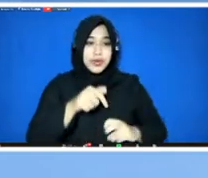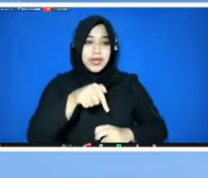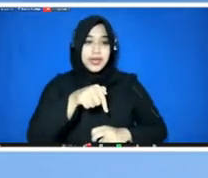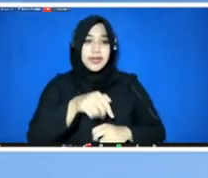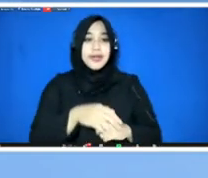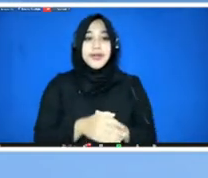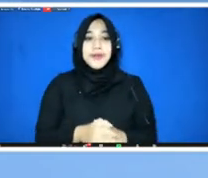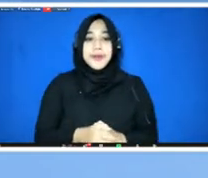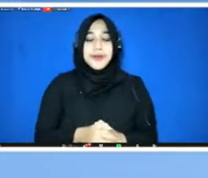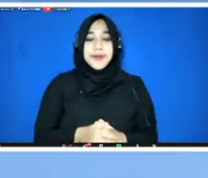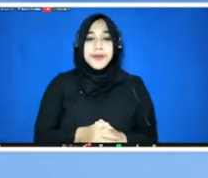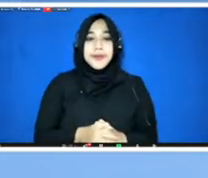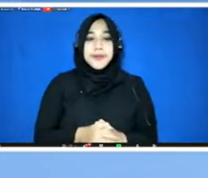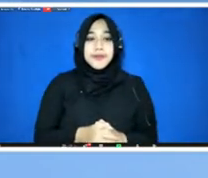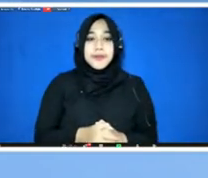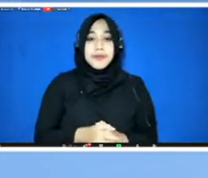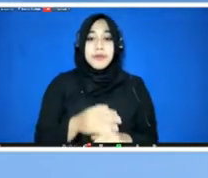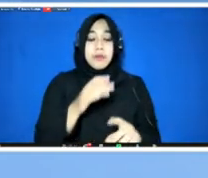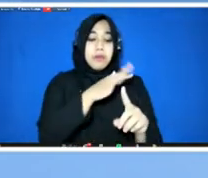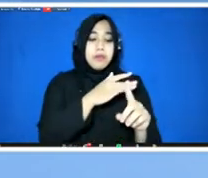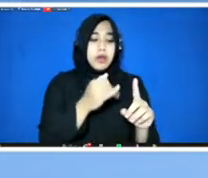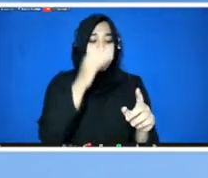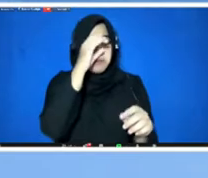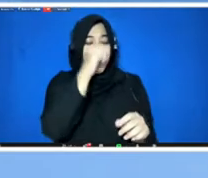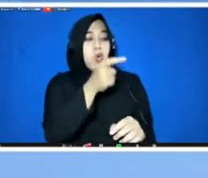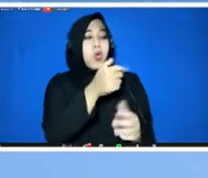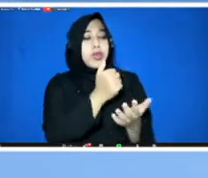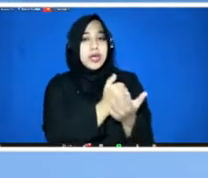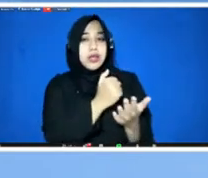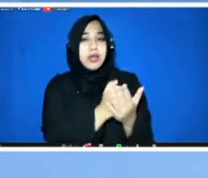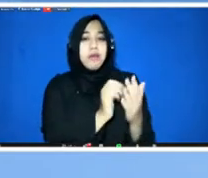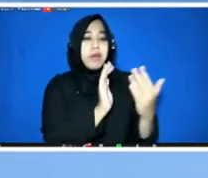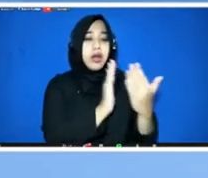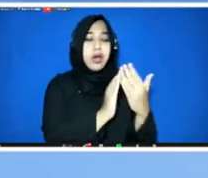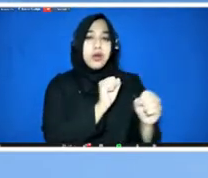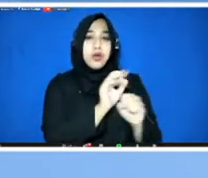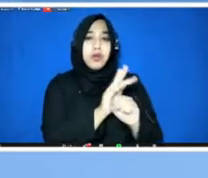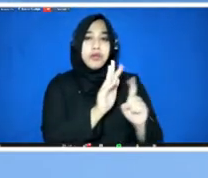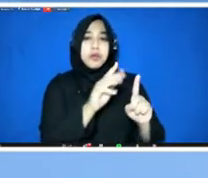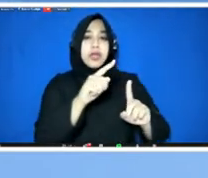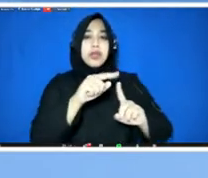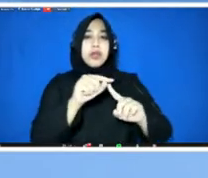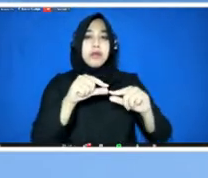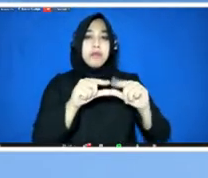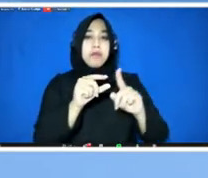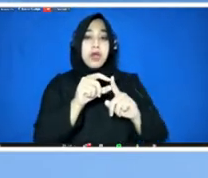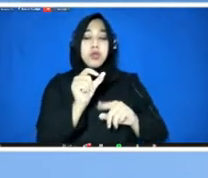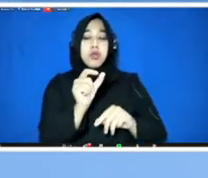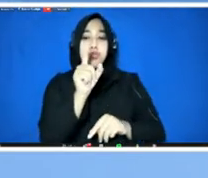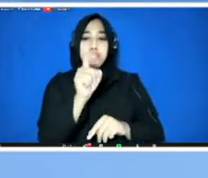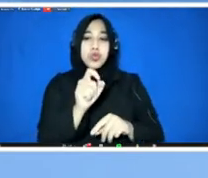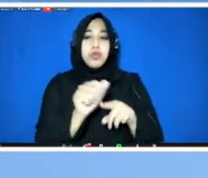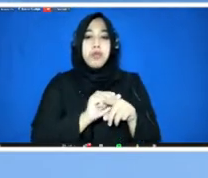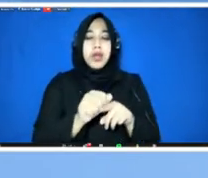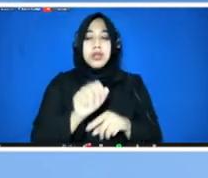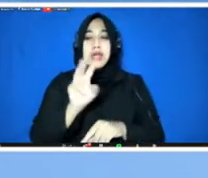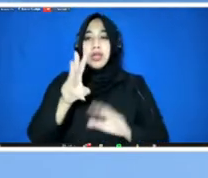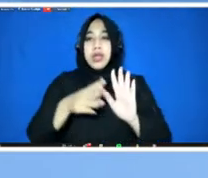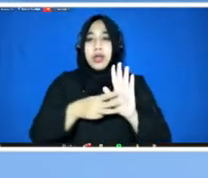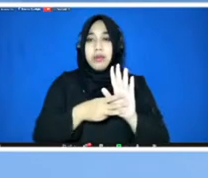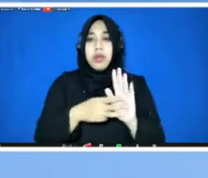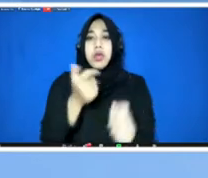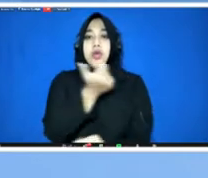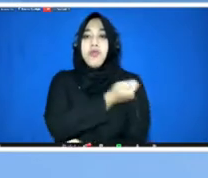mayoritas responden telah mengetahui bahwa penanganan COVID-19 terpadu memerlukan praktek 3M,